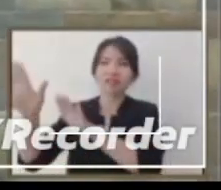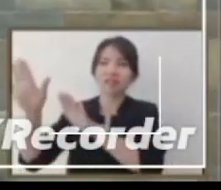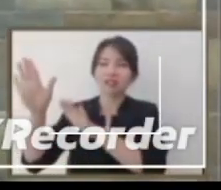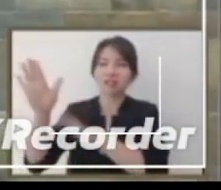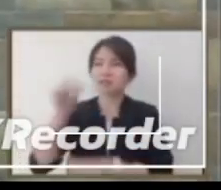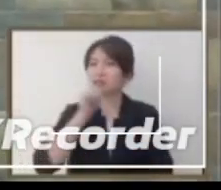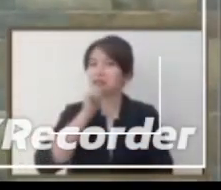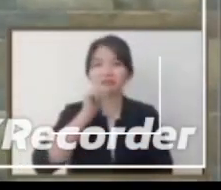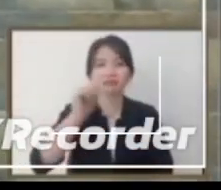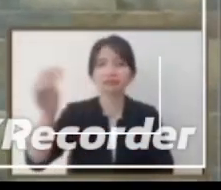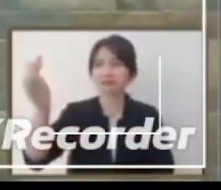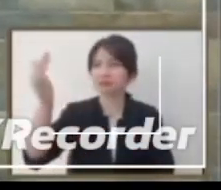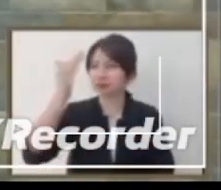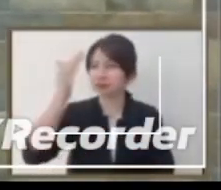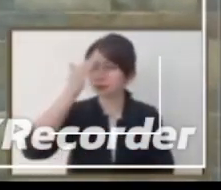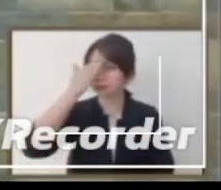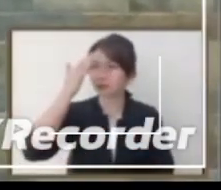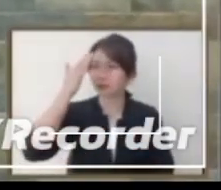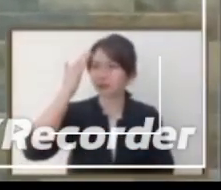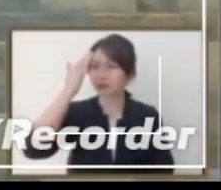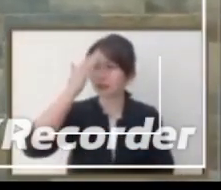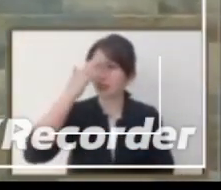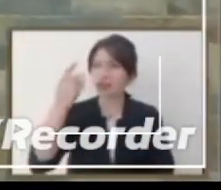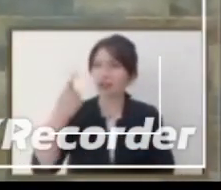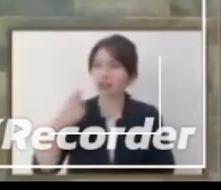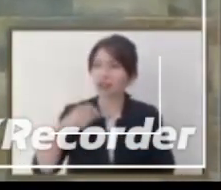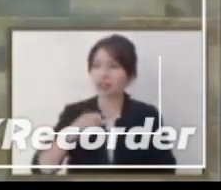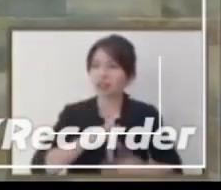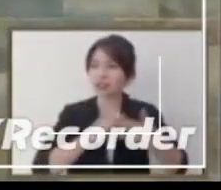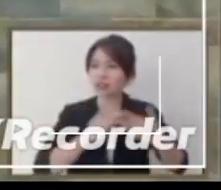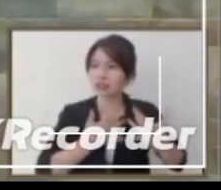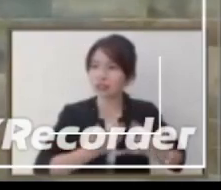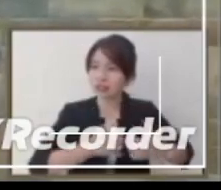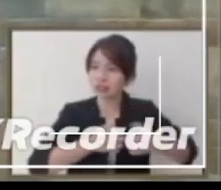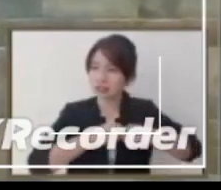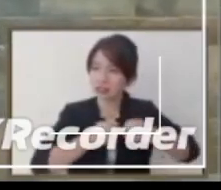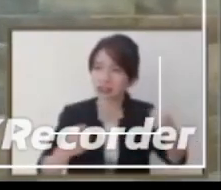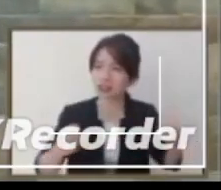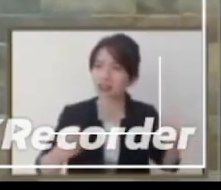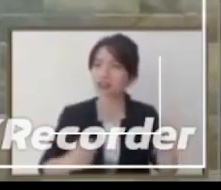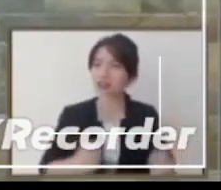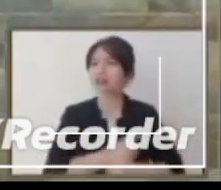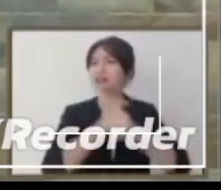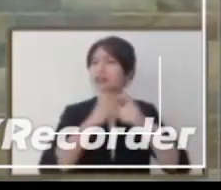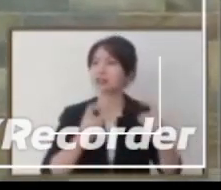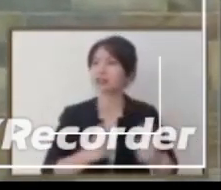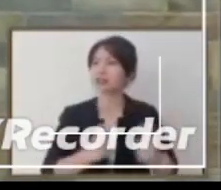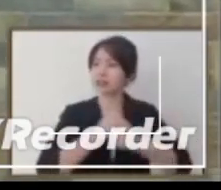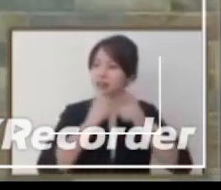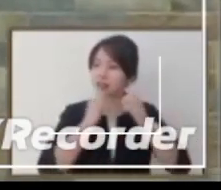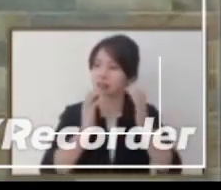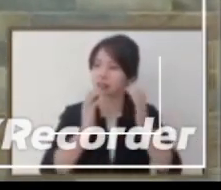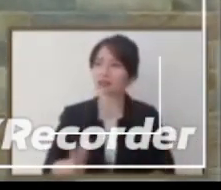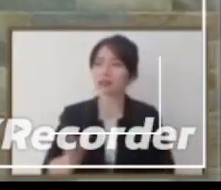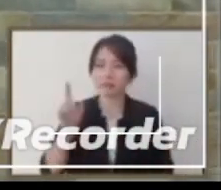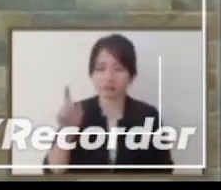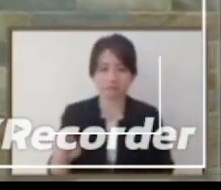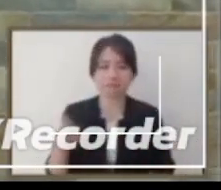Not knowing the heartbreak a sinner must